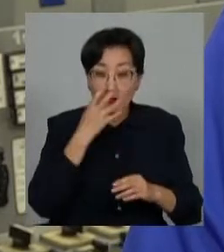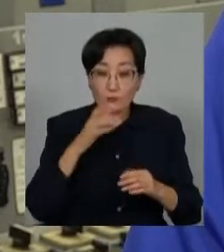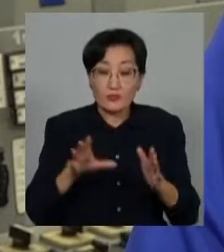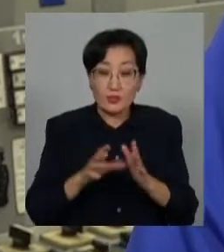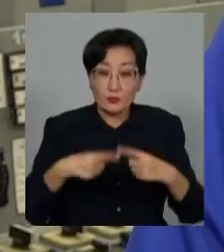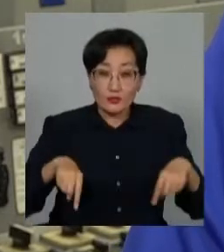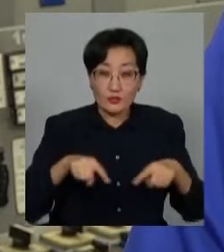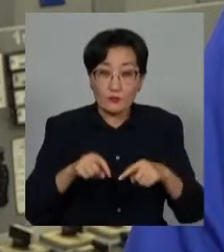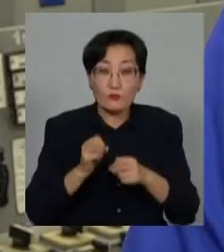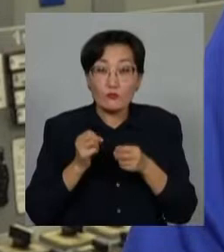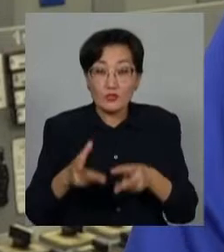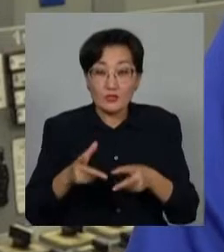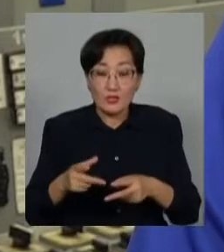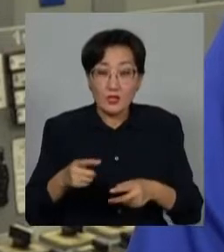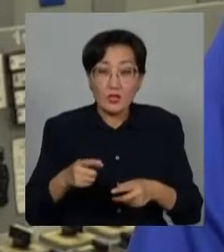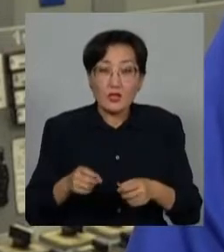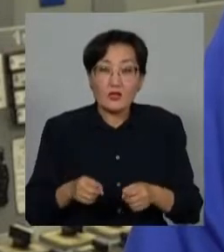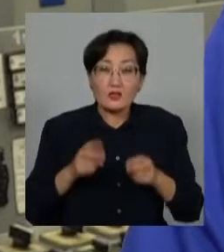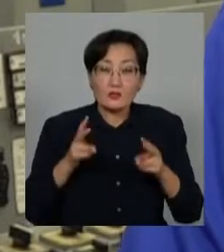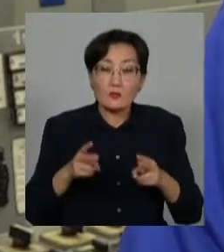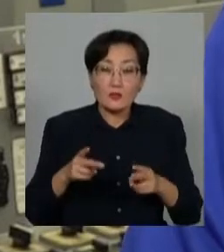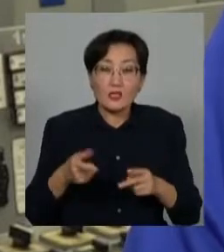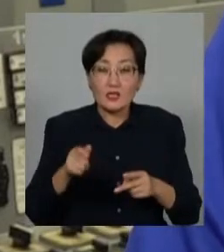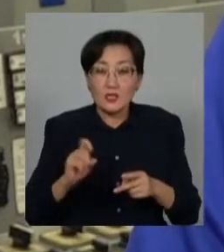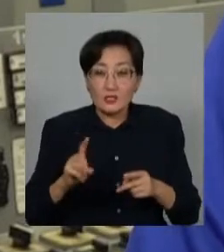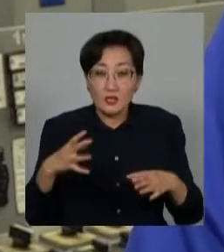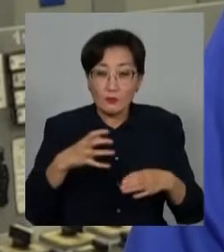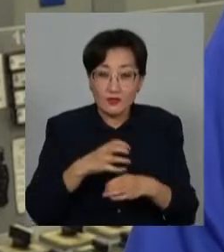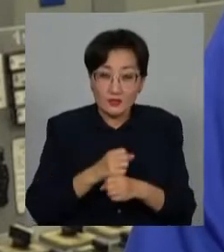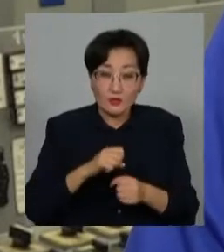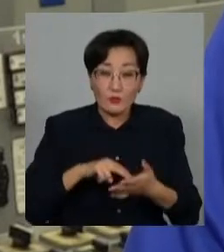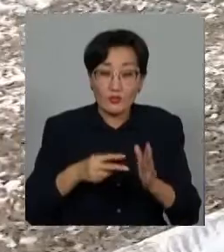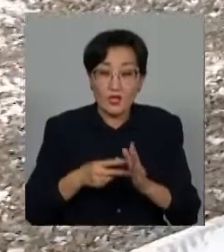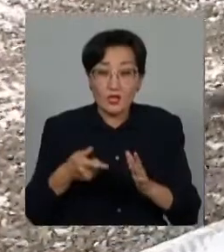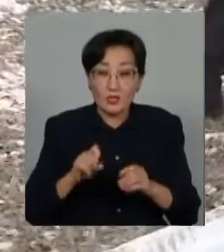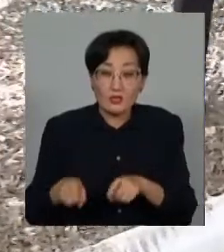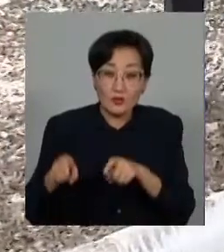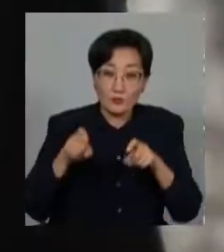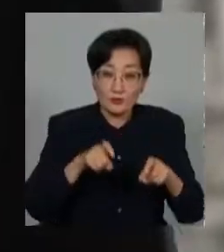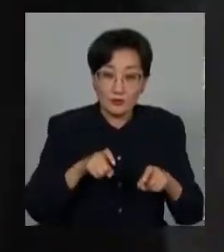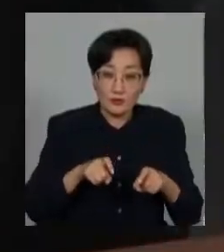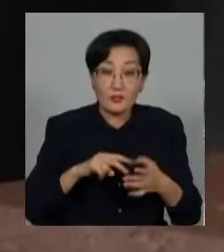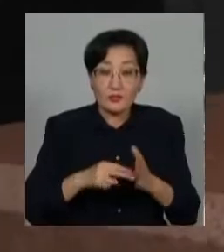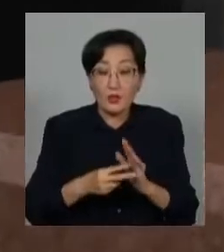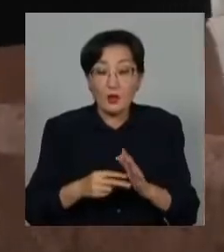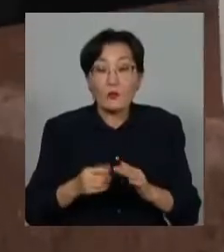бөлінетін кері әсерді азайту мақсатында газға ауыстыру қарастырылуда. Сапар барысында ауқымды жаңғырту